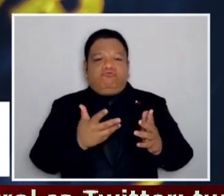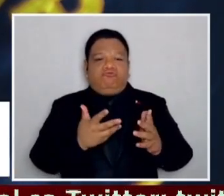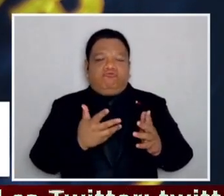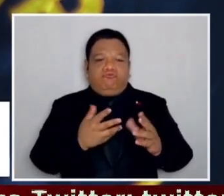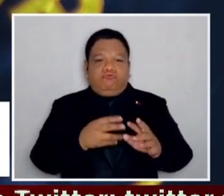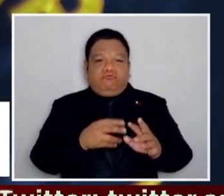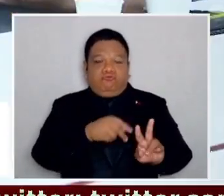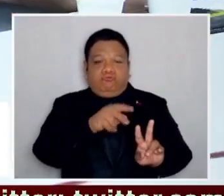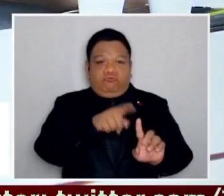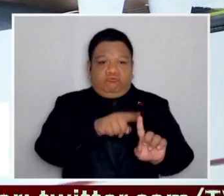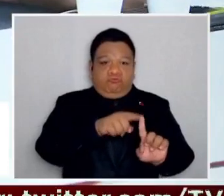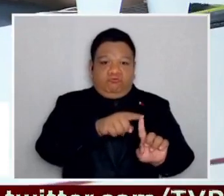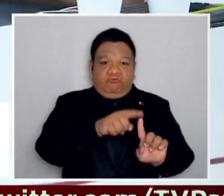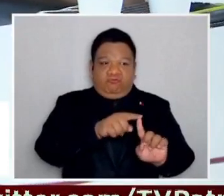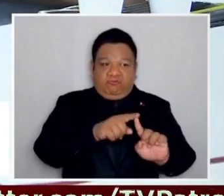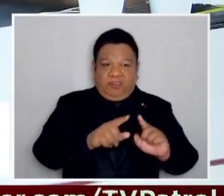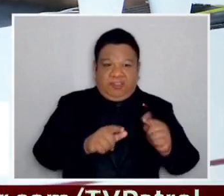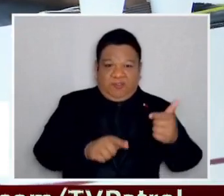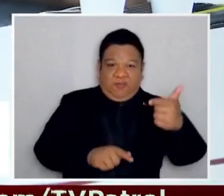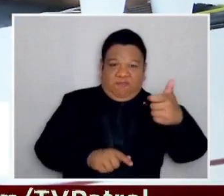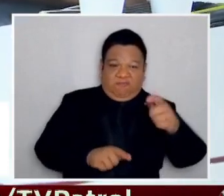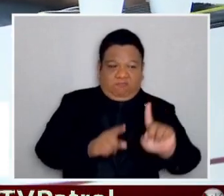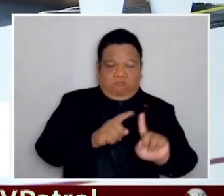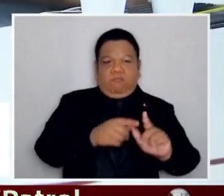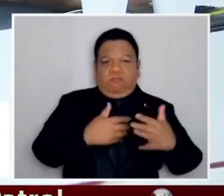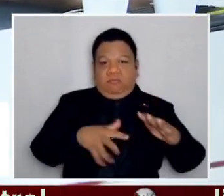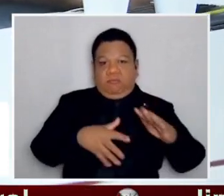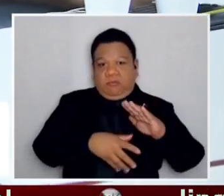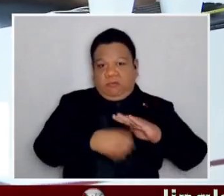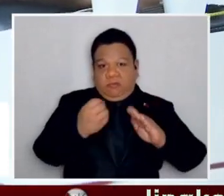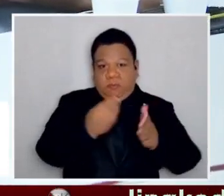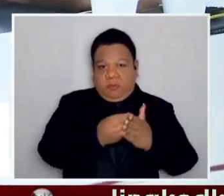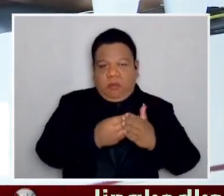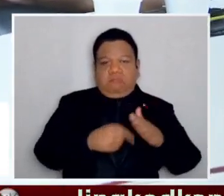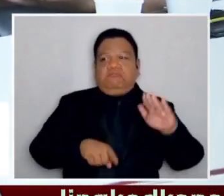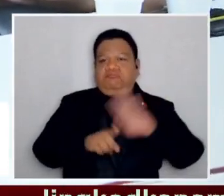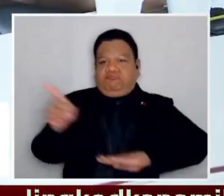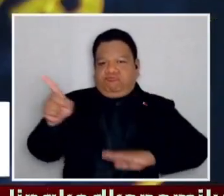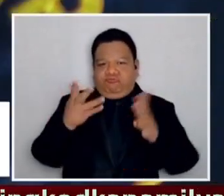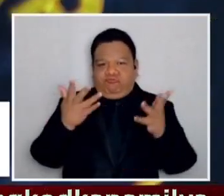yung hold upper, nakuha na niya yung pera, palabas na siya, saka